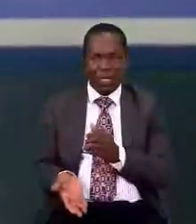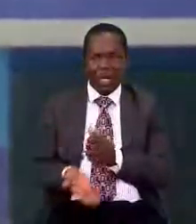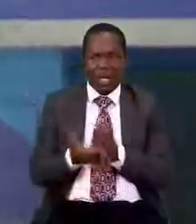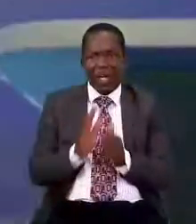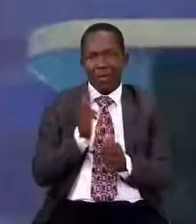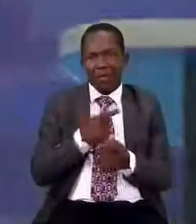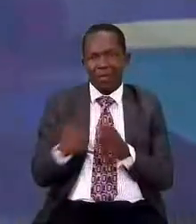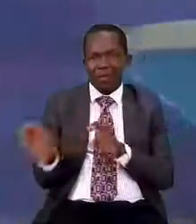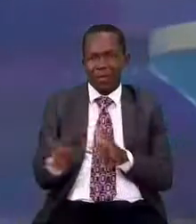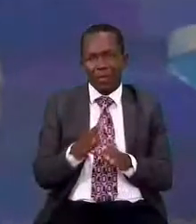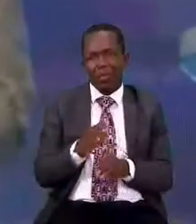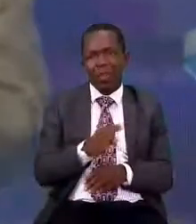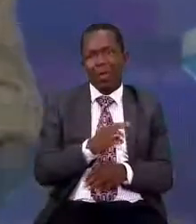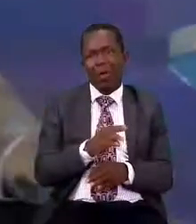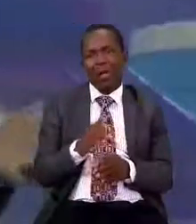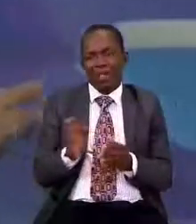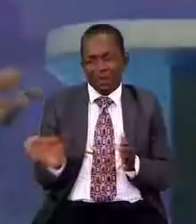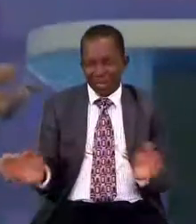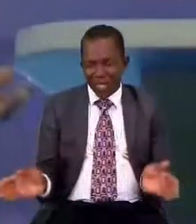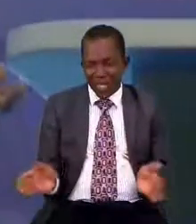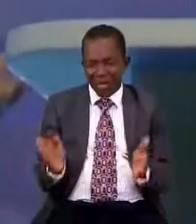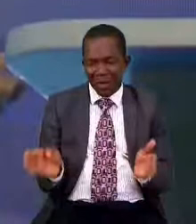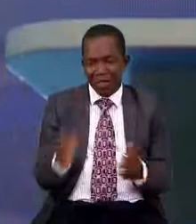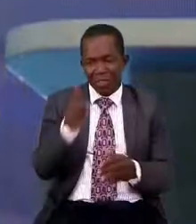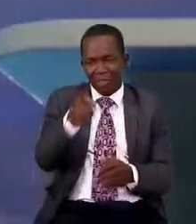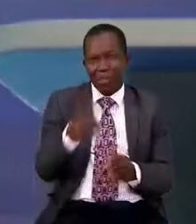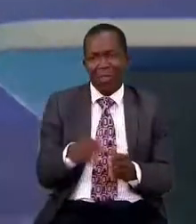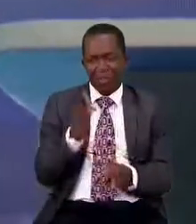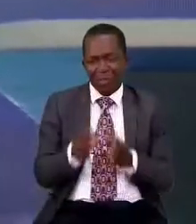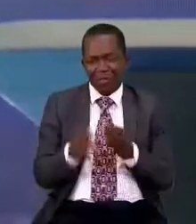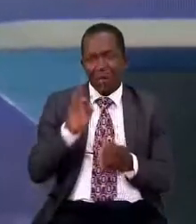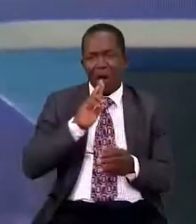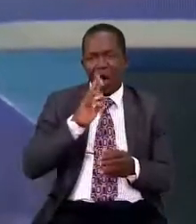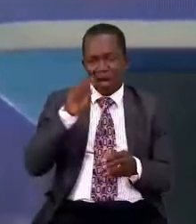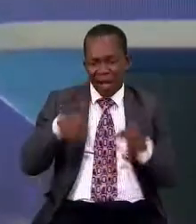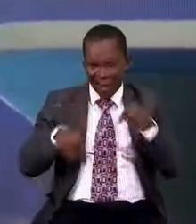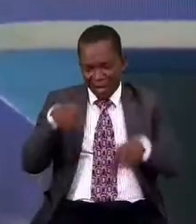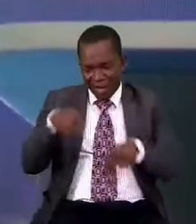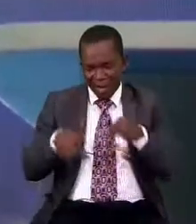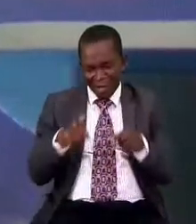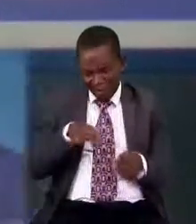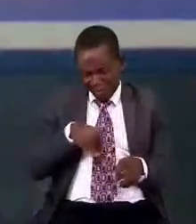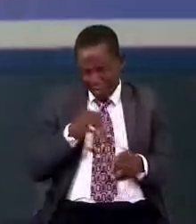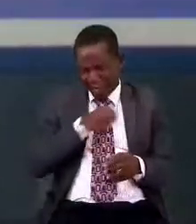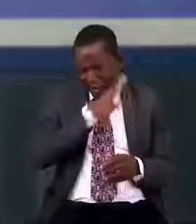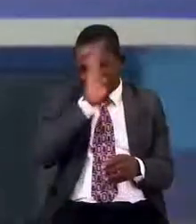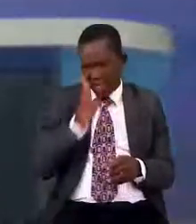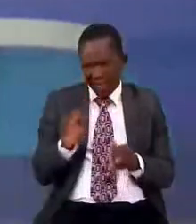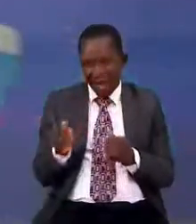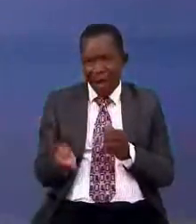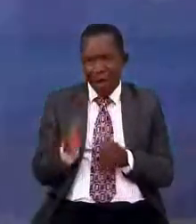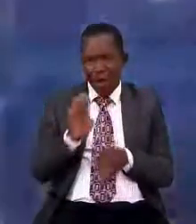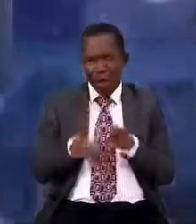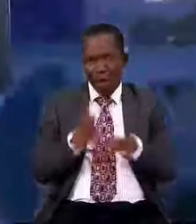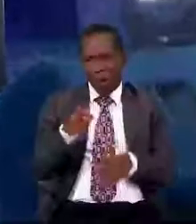Ils sont boiteux. Ils ne croient pas marcher. Ils sont paralysés. Ils ne croient pas marcher. un pied et une jambe est